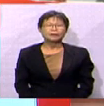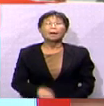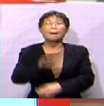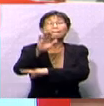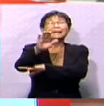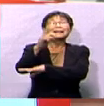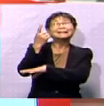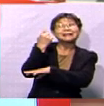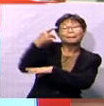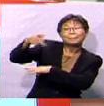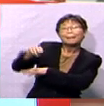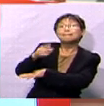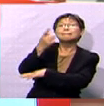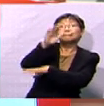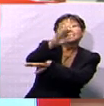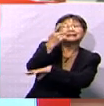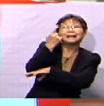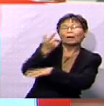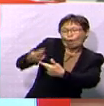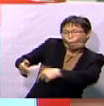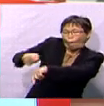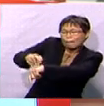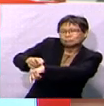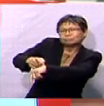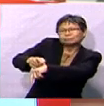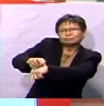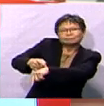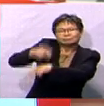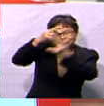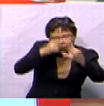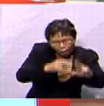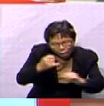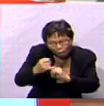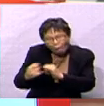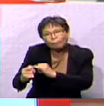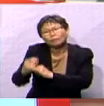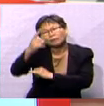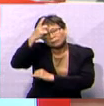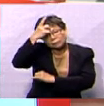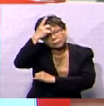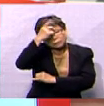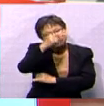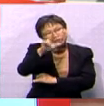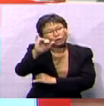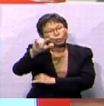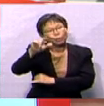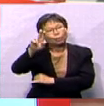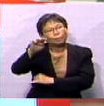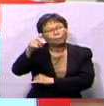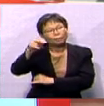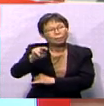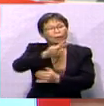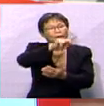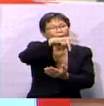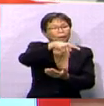Tadi Perdana Menteri Dato' Sri Najib Tun Razak meluangkan masa memberi penghormatan terakhir kepada mendiang Dato' Sri Nganggubat di Pusat